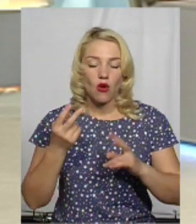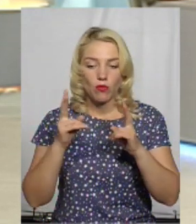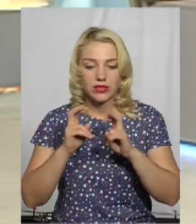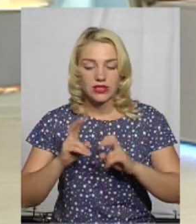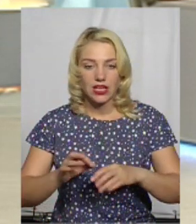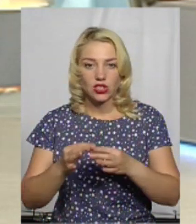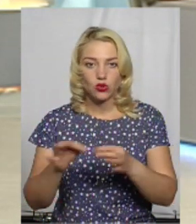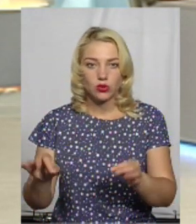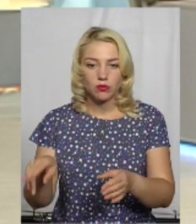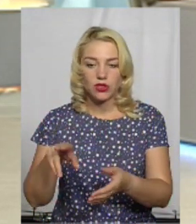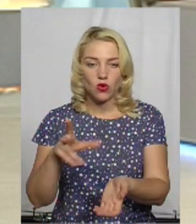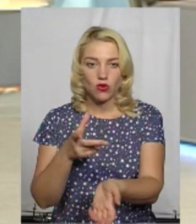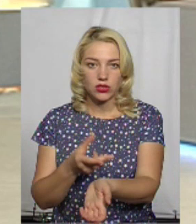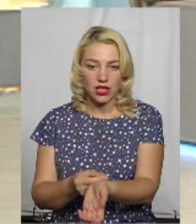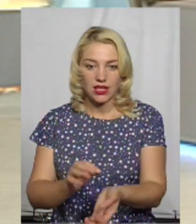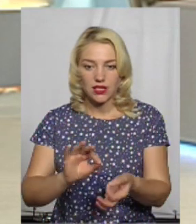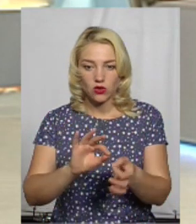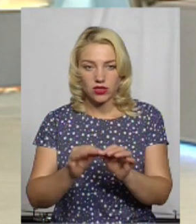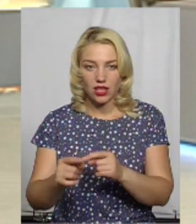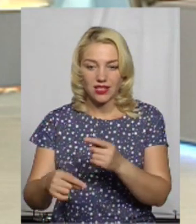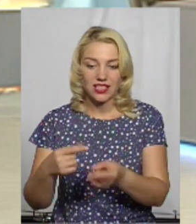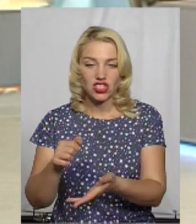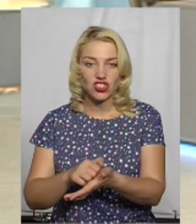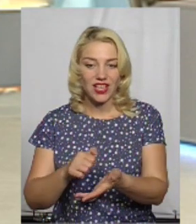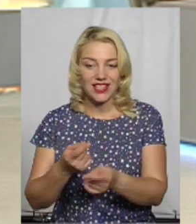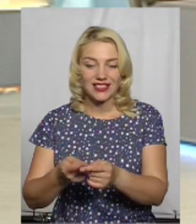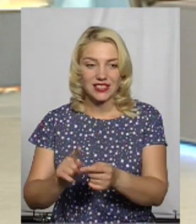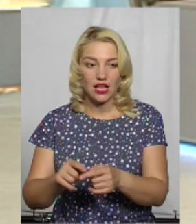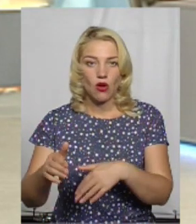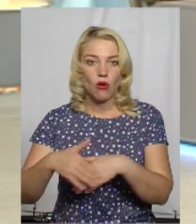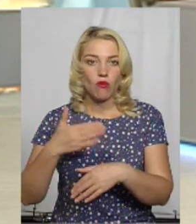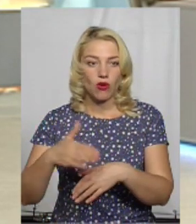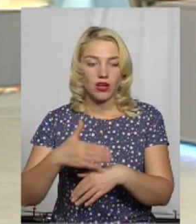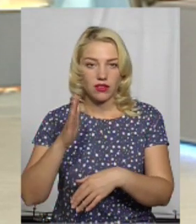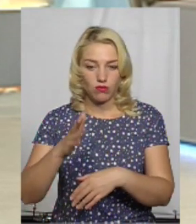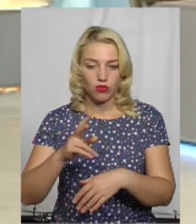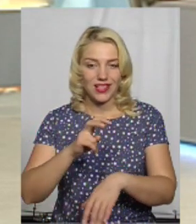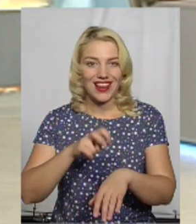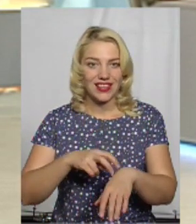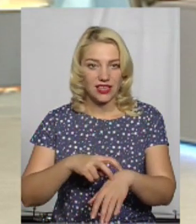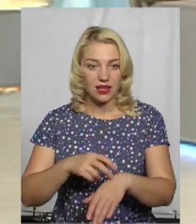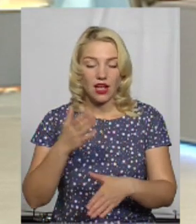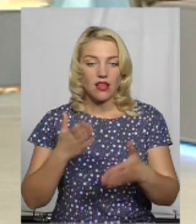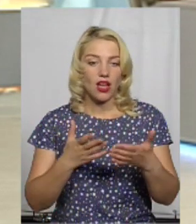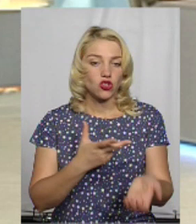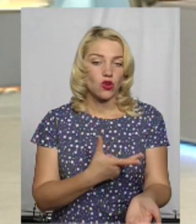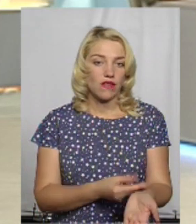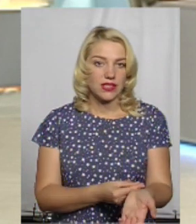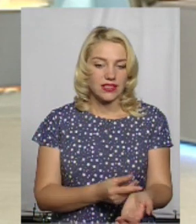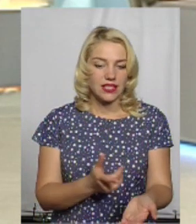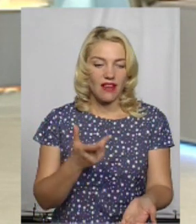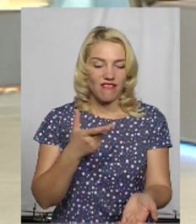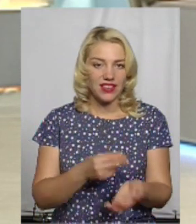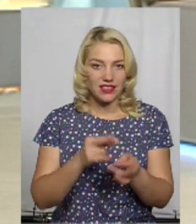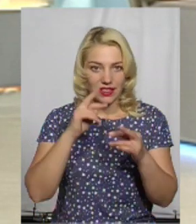до вакцинації і ускладнення наступило через те, значить покарання буде нести лікар. Якщо вакцина